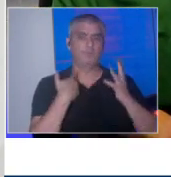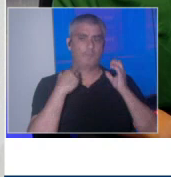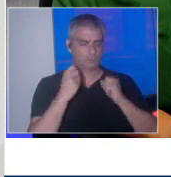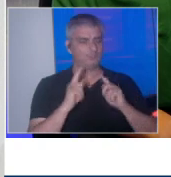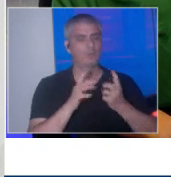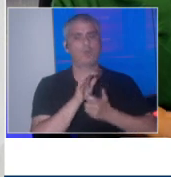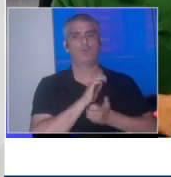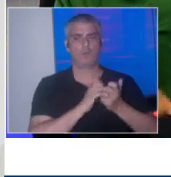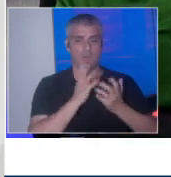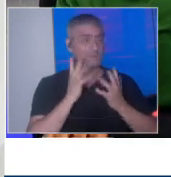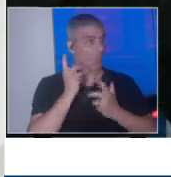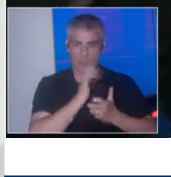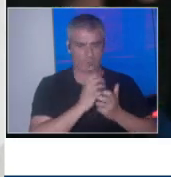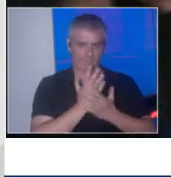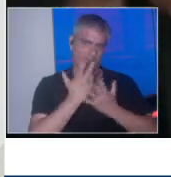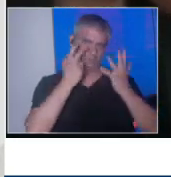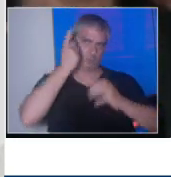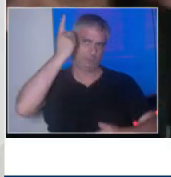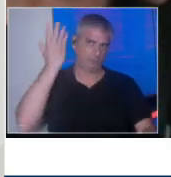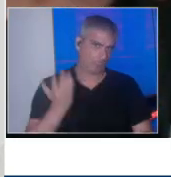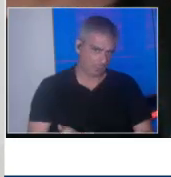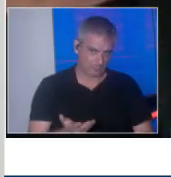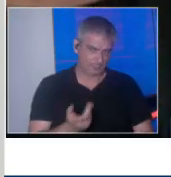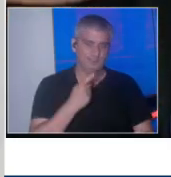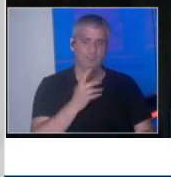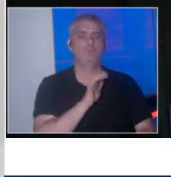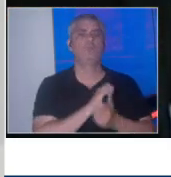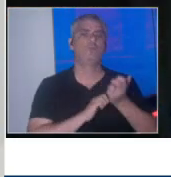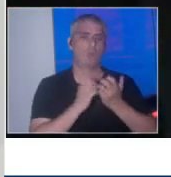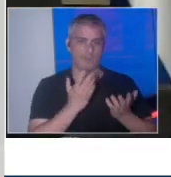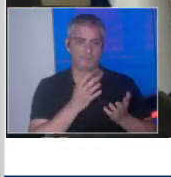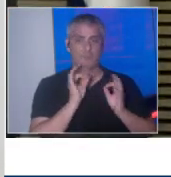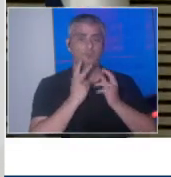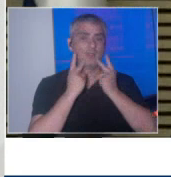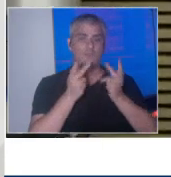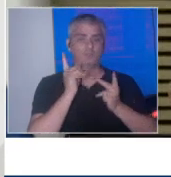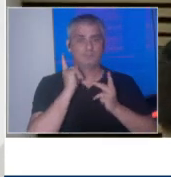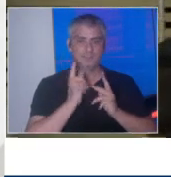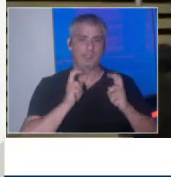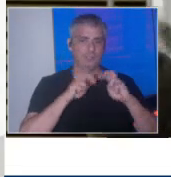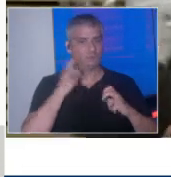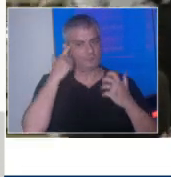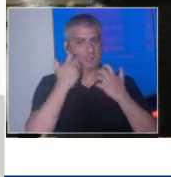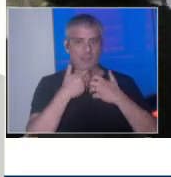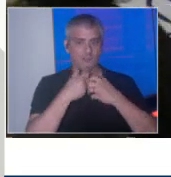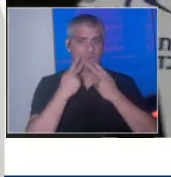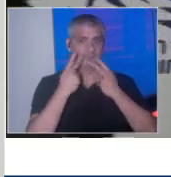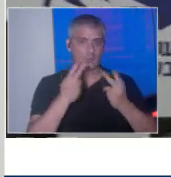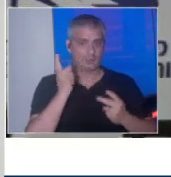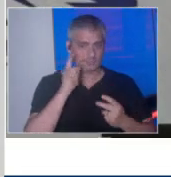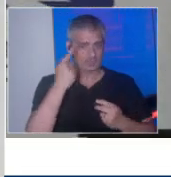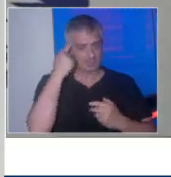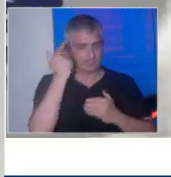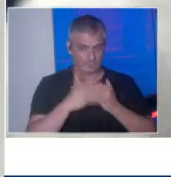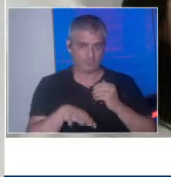שזה אירוע מורכב. אם הוא לא היה מורכב, הוא לא היה מלווה אותנו 80 שנה כמעט. זה אירוע מורכב. כדי לפתור אותו צריך לשבת, צריך לחשוב על פתרונות, וצריך בסוף